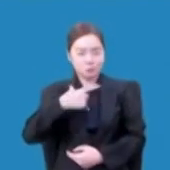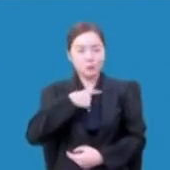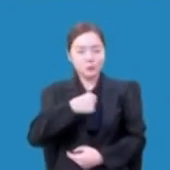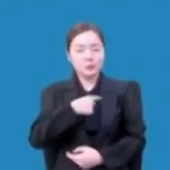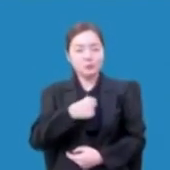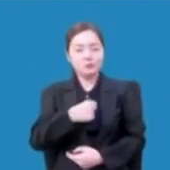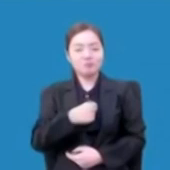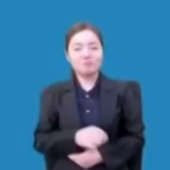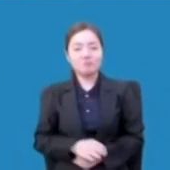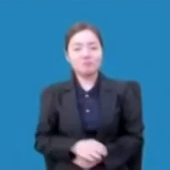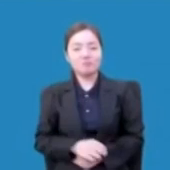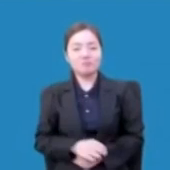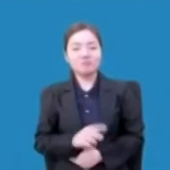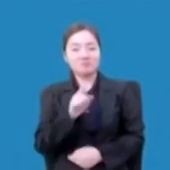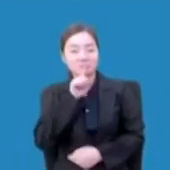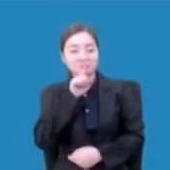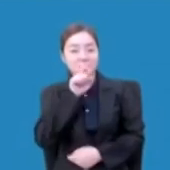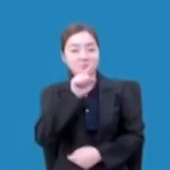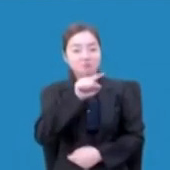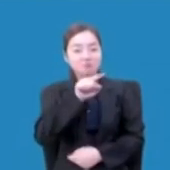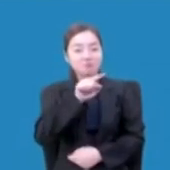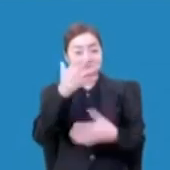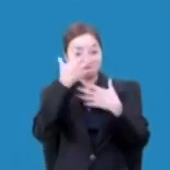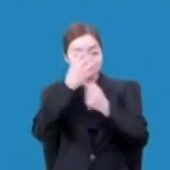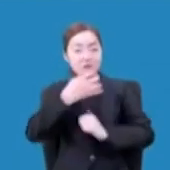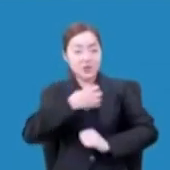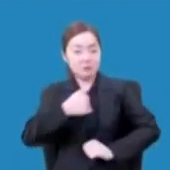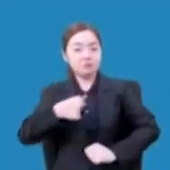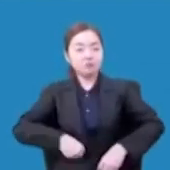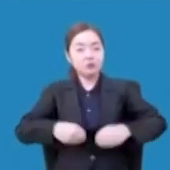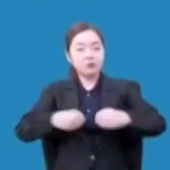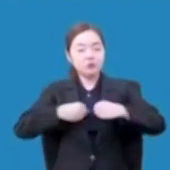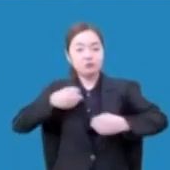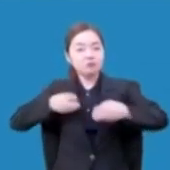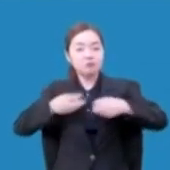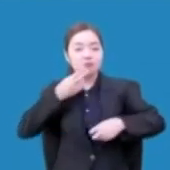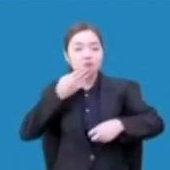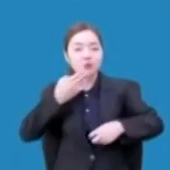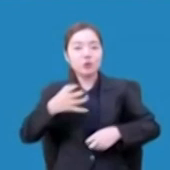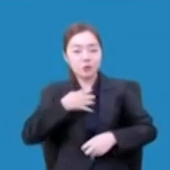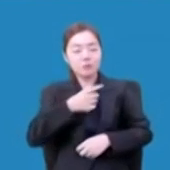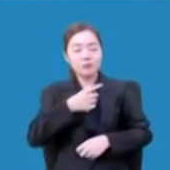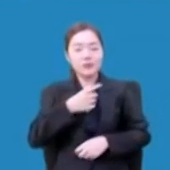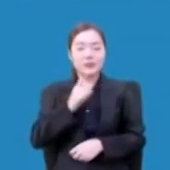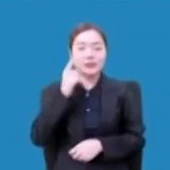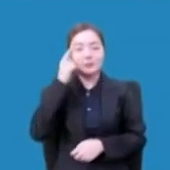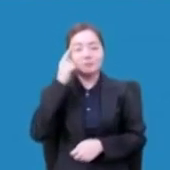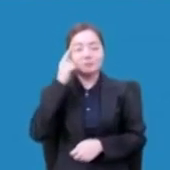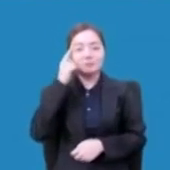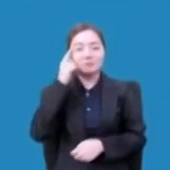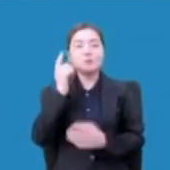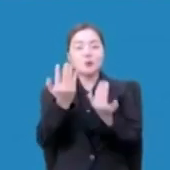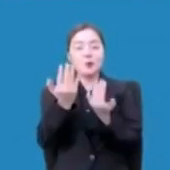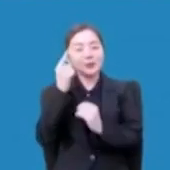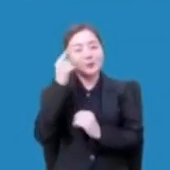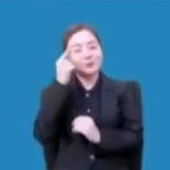ยแล้วดร.ชัยไม่สนใจบ้างเลยครับ ก็น่าสนใจอยู่นะครับโอกาสหน้าเราจะคุย